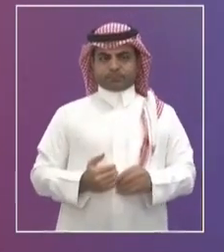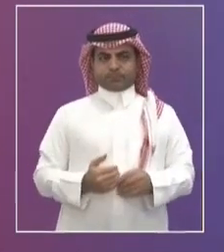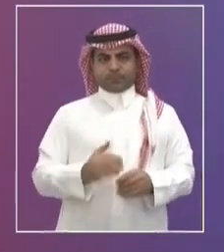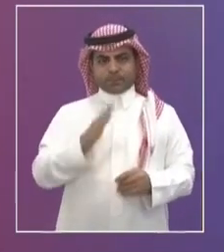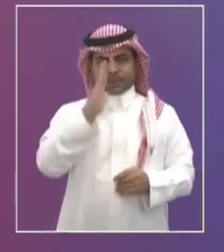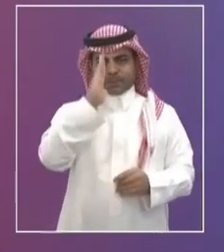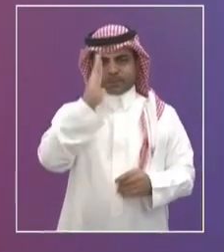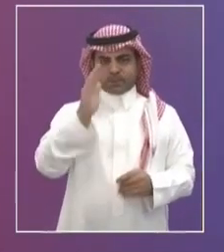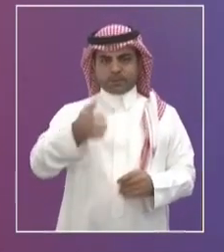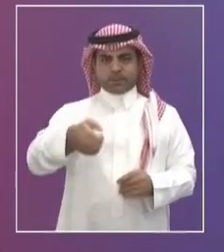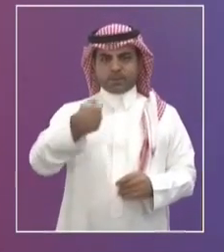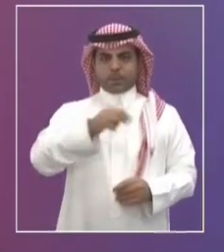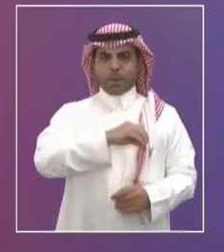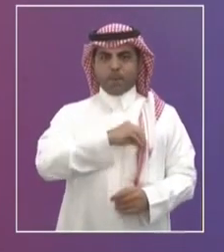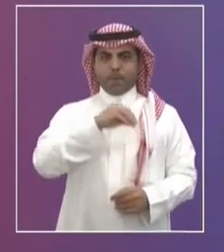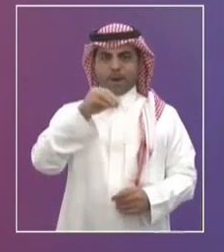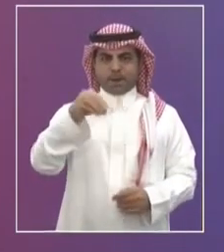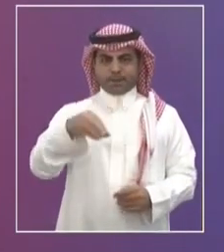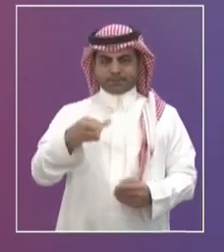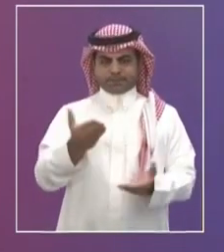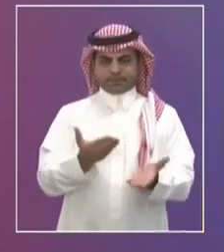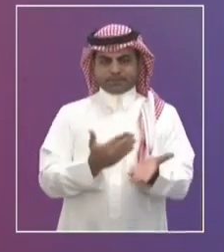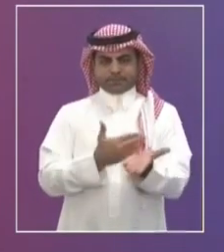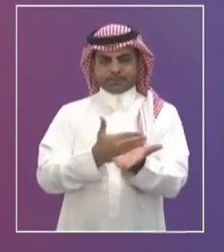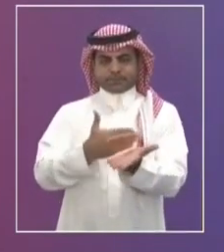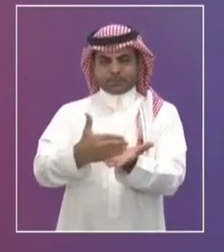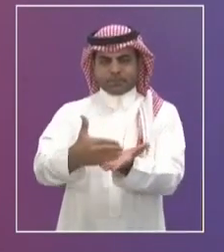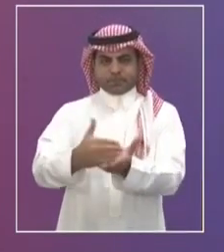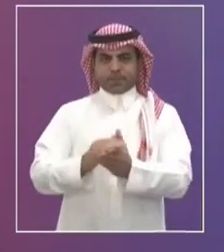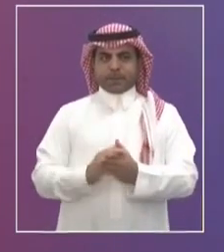السلام عليكم ورحمة الله وبركاته.